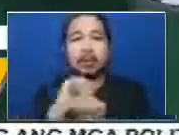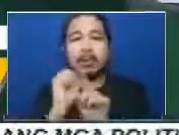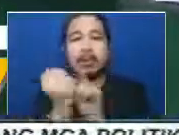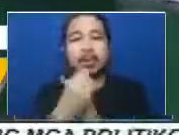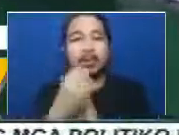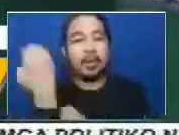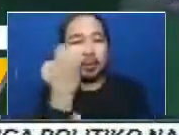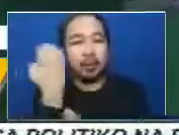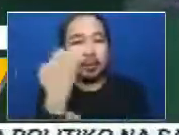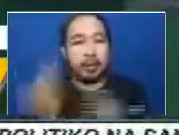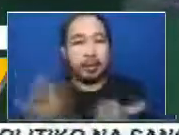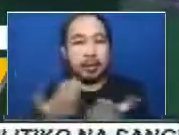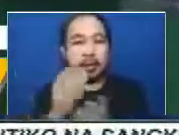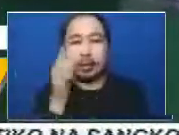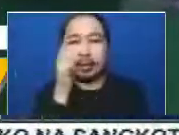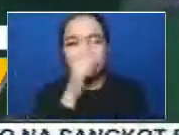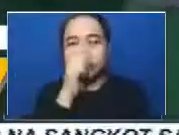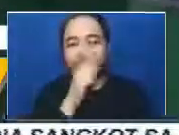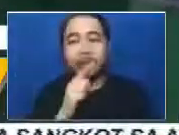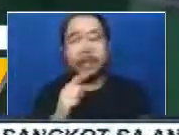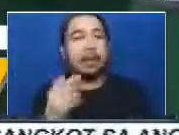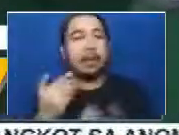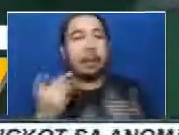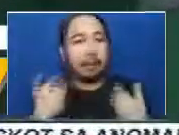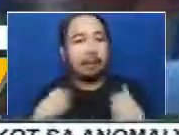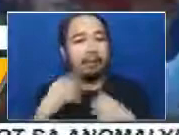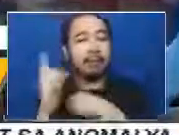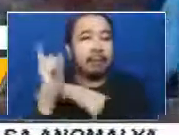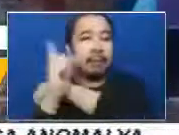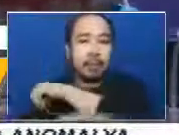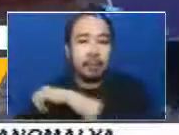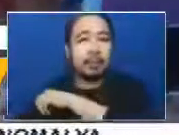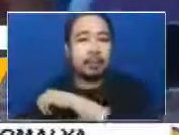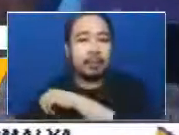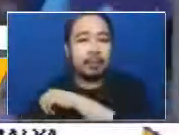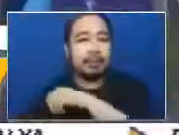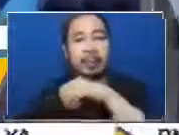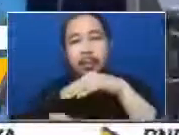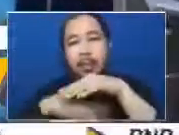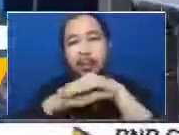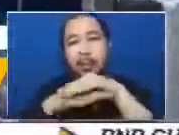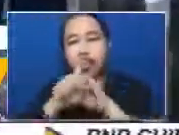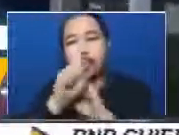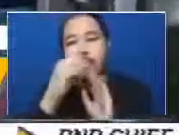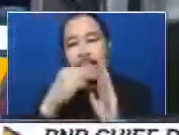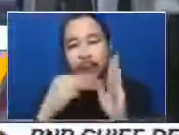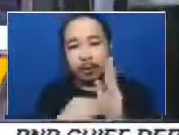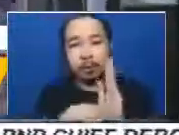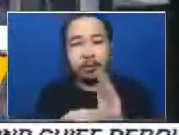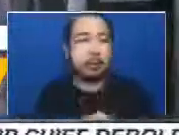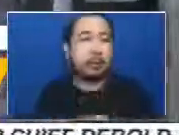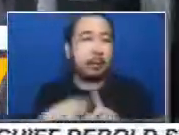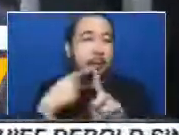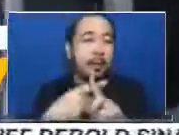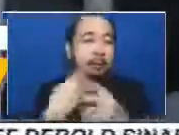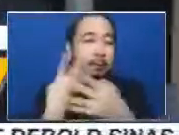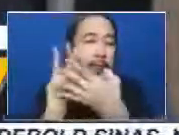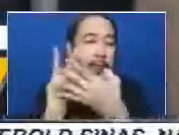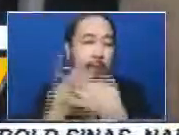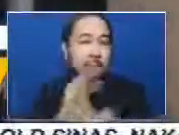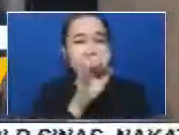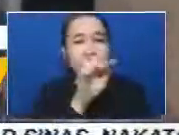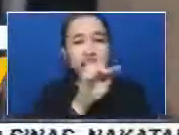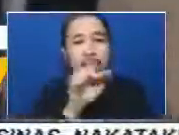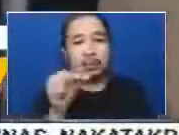talaga pwedeng tumaas because of the state of calamity. Kung ang retailers gusto nila for purposes of competition, ibaba